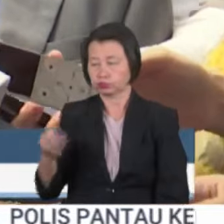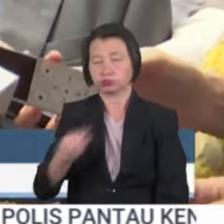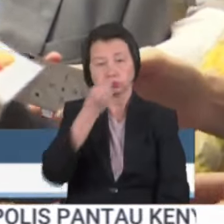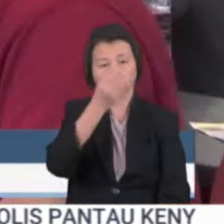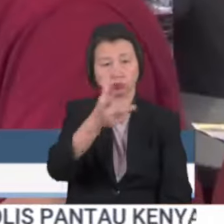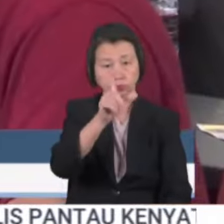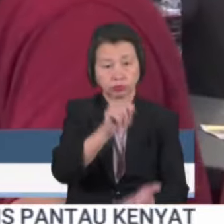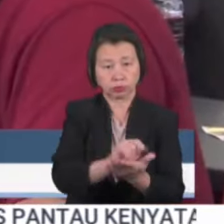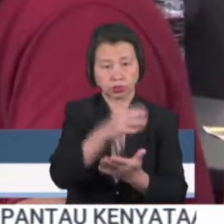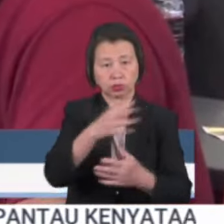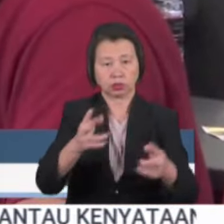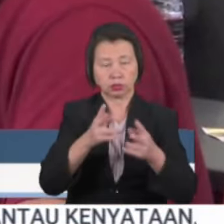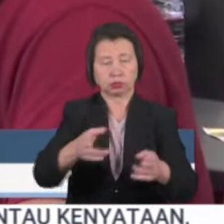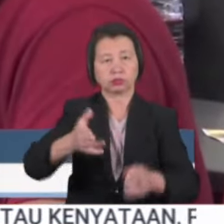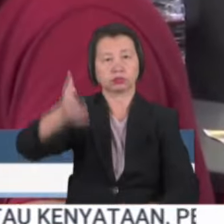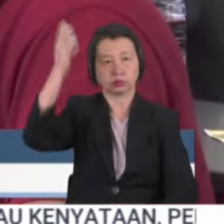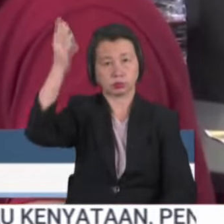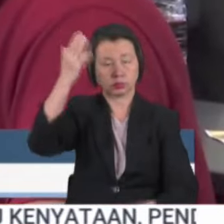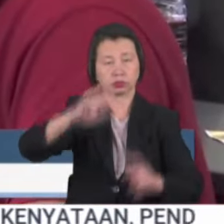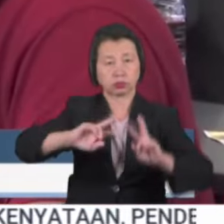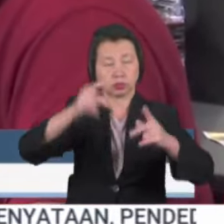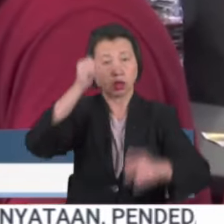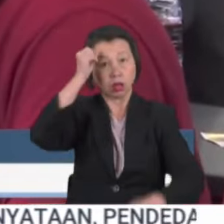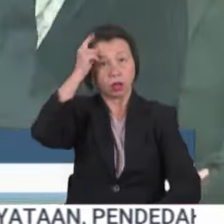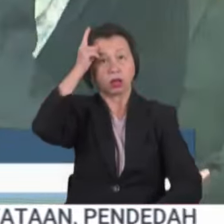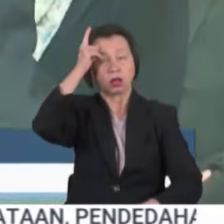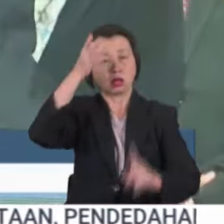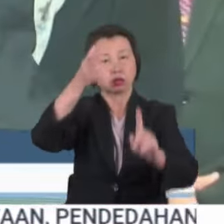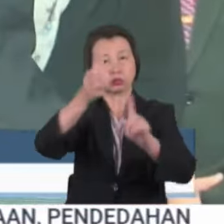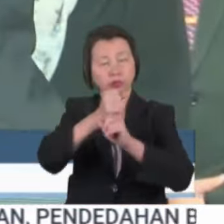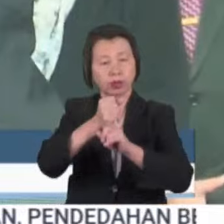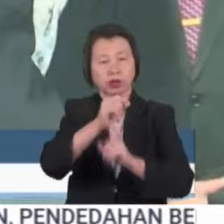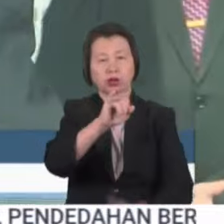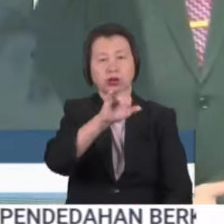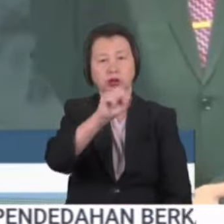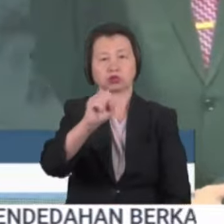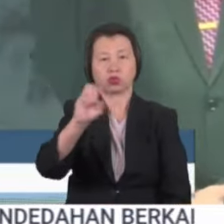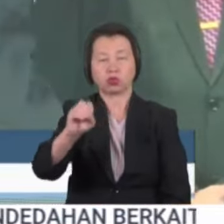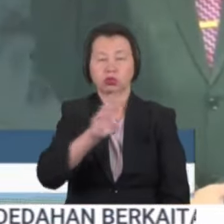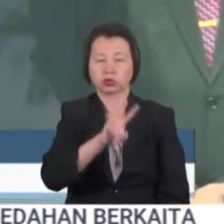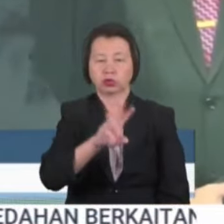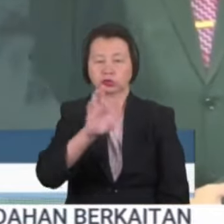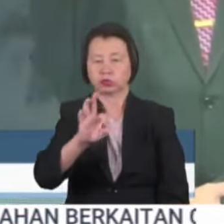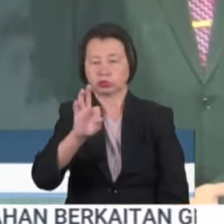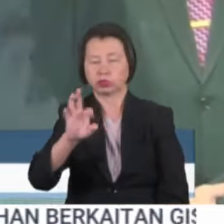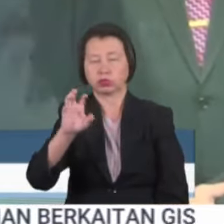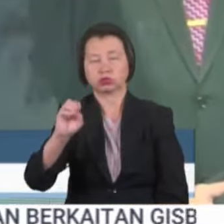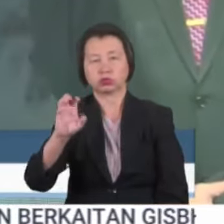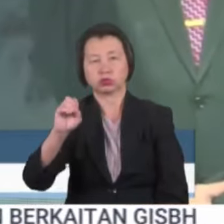selepas merasmikan seminar meningkatkan kesedaran untuk mencapai ISO